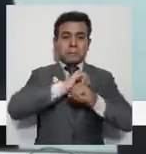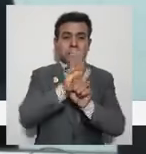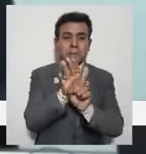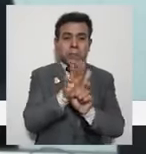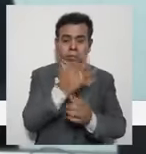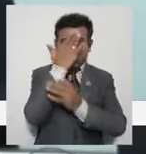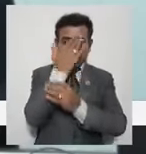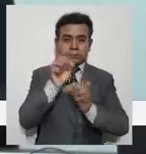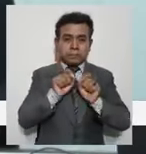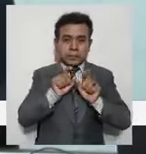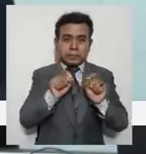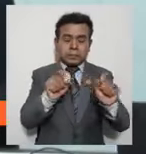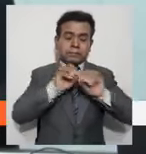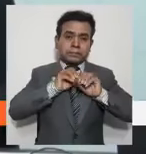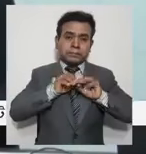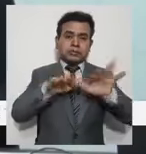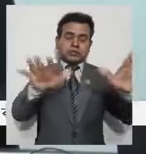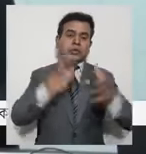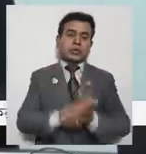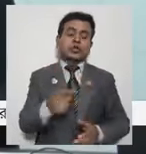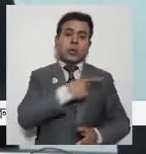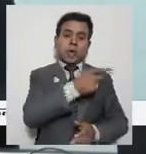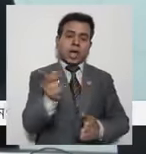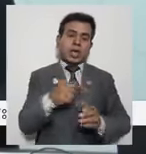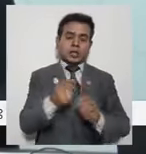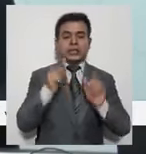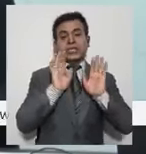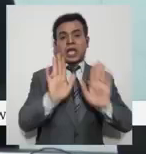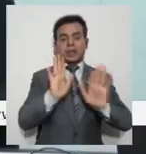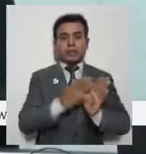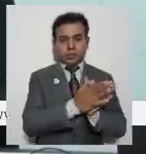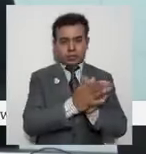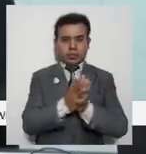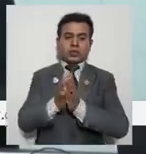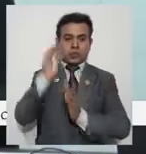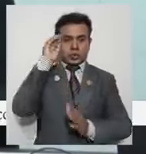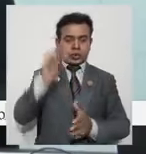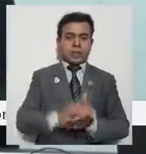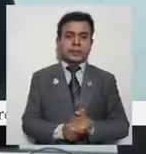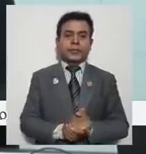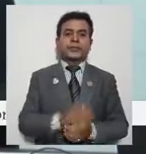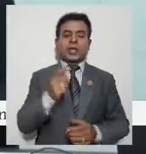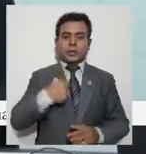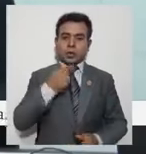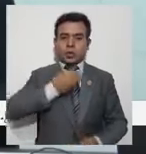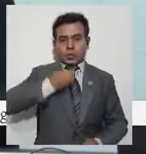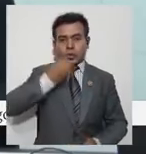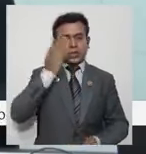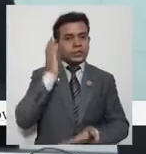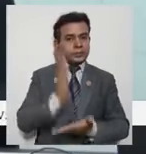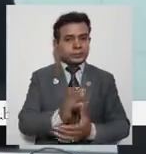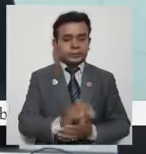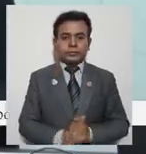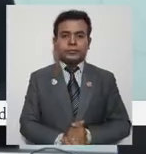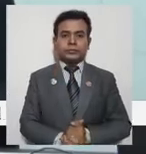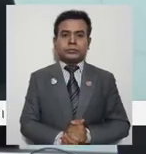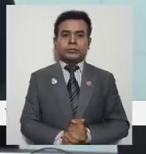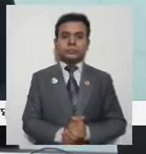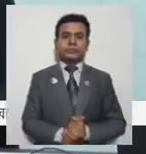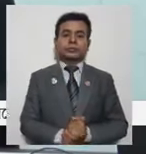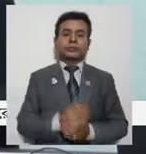যে আপনাদের যে কোনো বস্তুনিষ্ঠ সমালোচনা এটা আমাদের কেন্দ্রীয় ঔষধাগারের জন্য পাথেয় হবে। আমরা অবশ্যই সজাগ দৃষ্টি